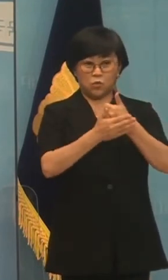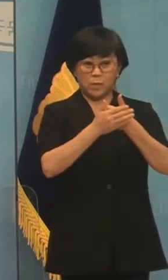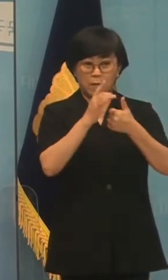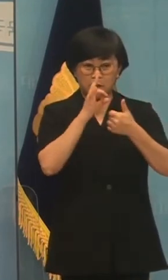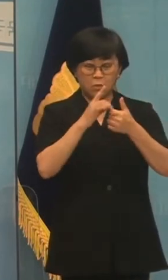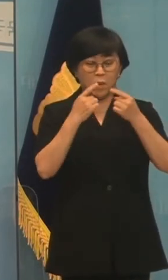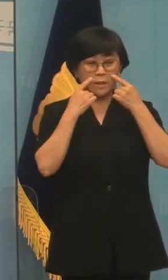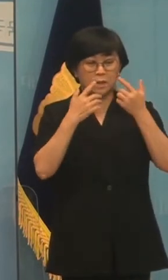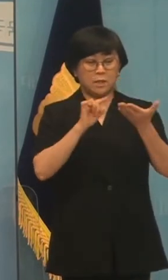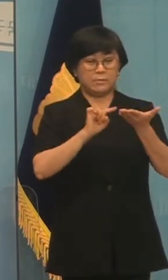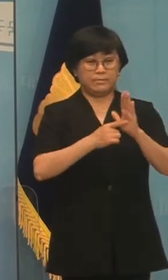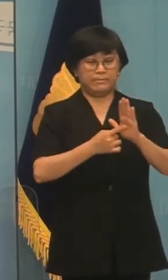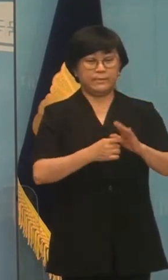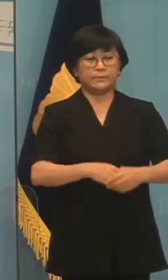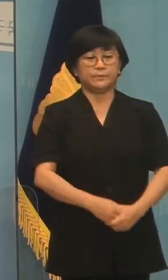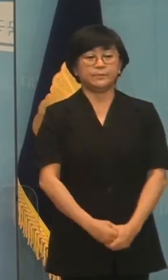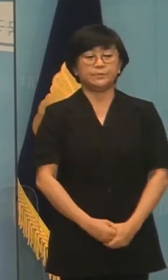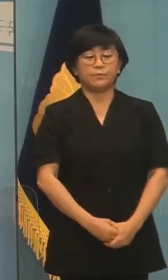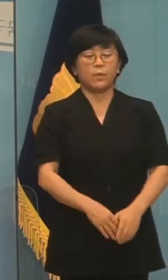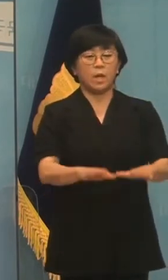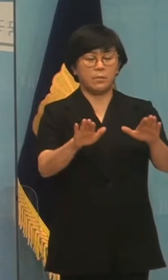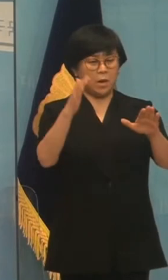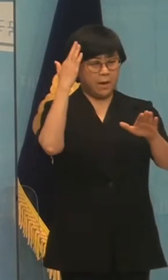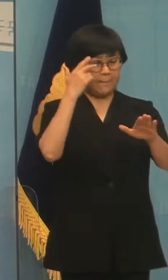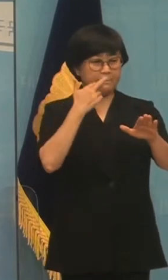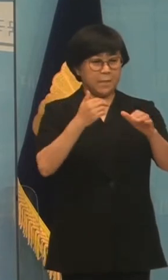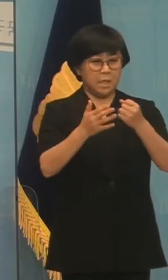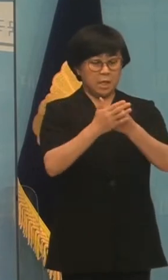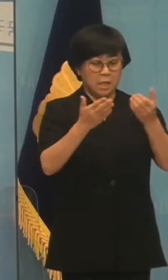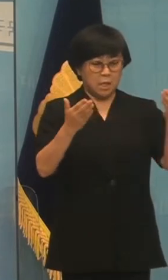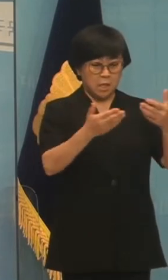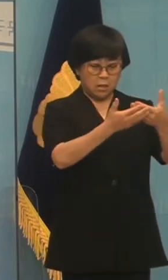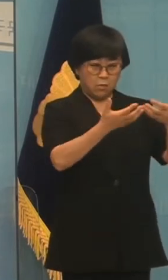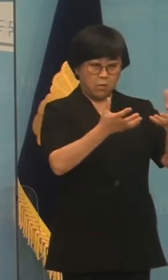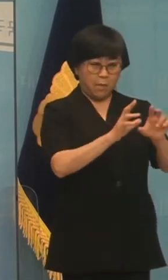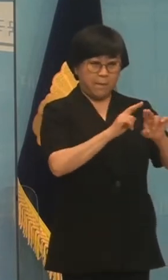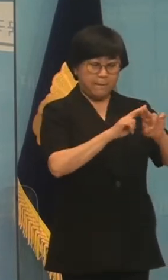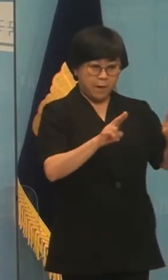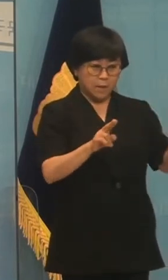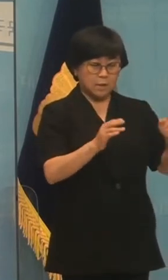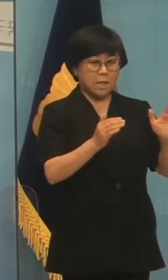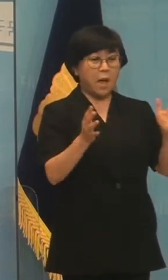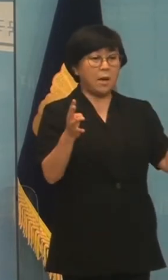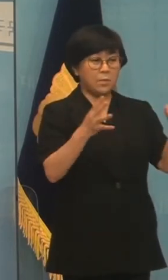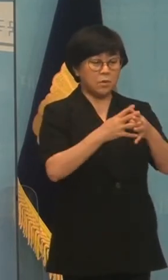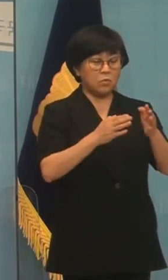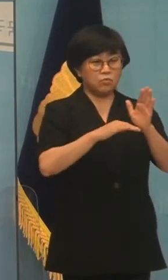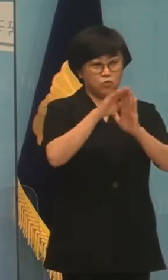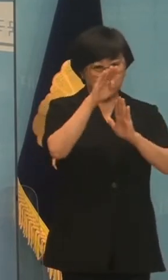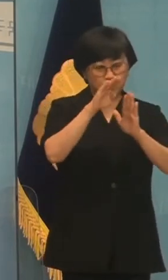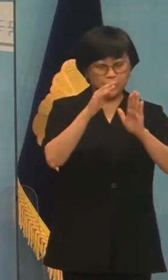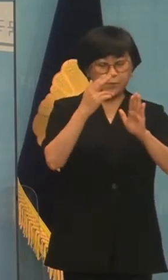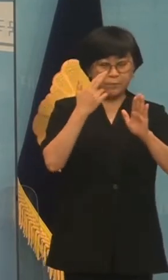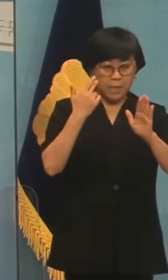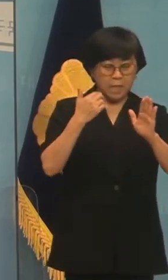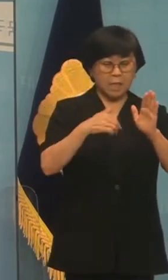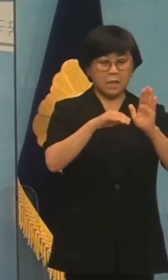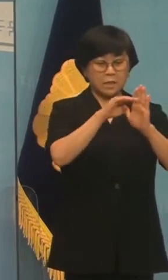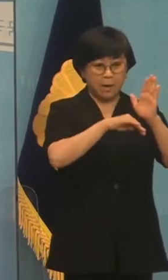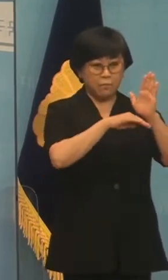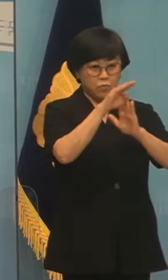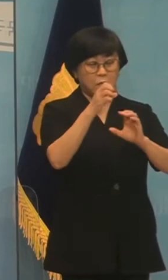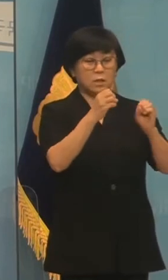것을 분명히 말씀드립니다. 이번 한미 워킹그룹 폐지 합의를 계기로 북미 간 남북 간 대화의 물꼬를